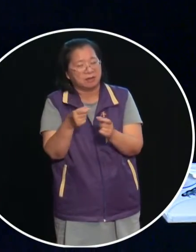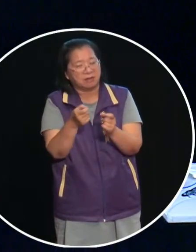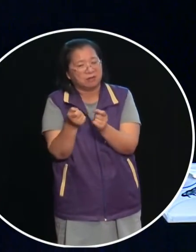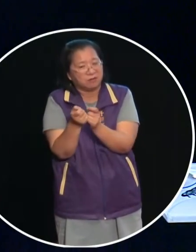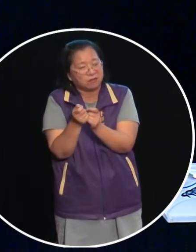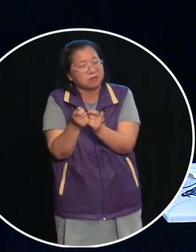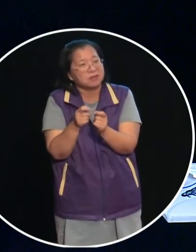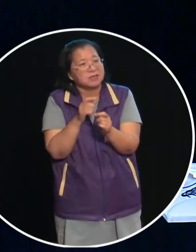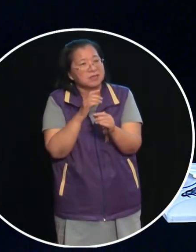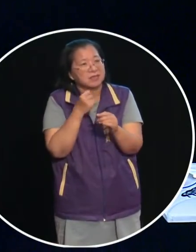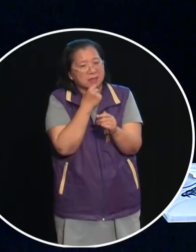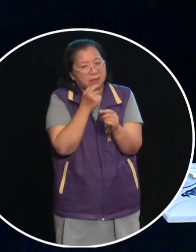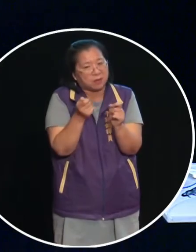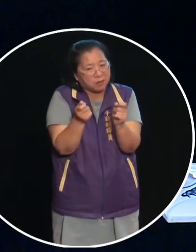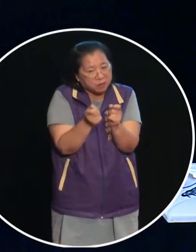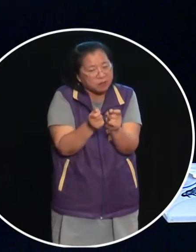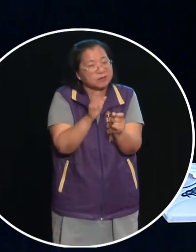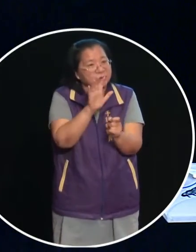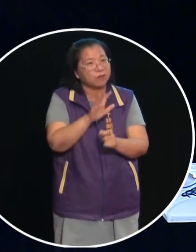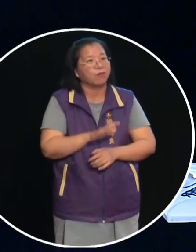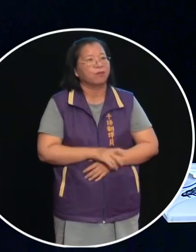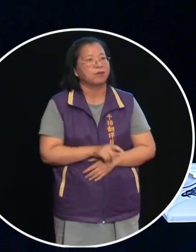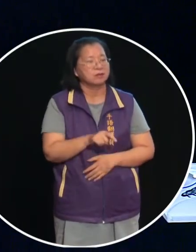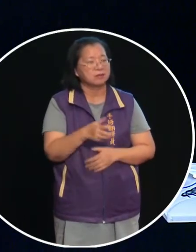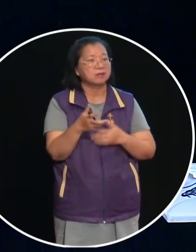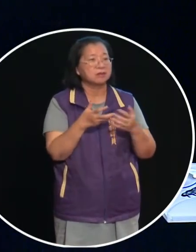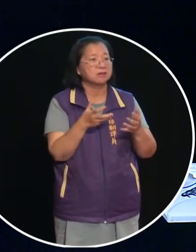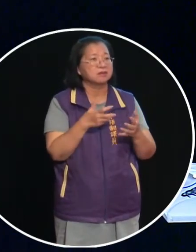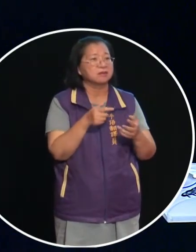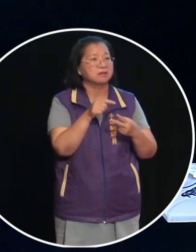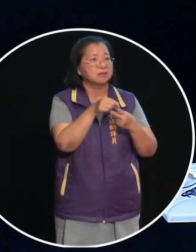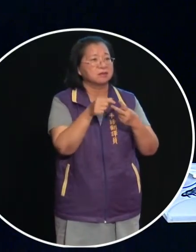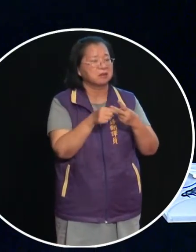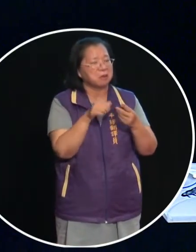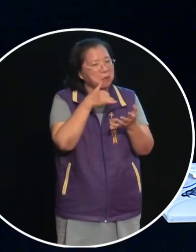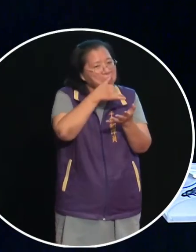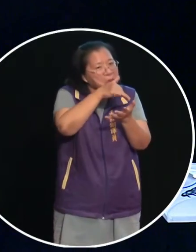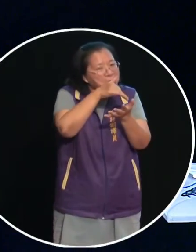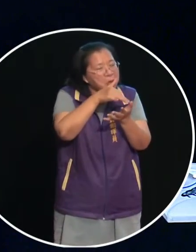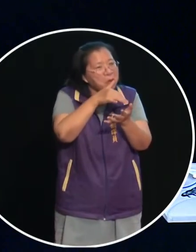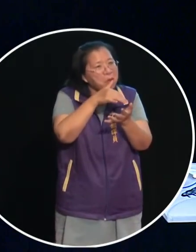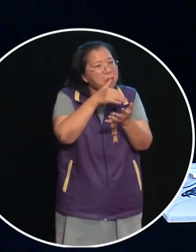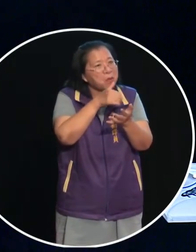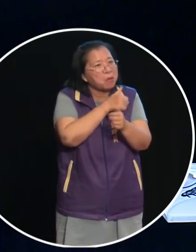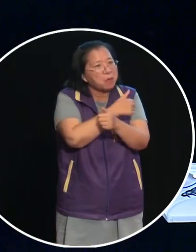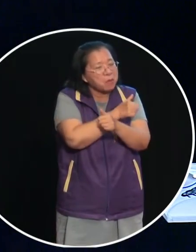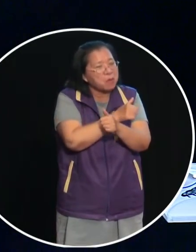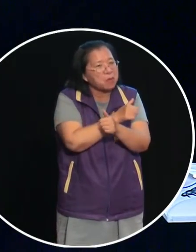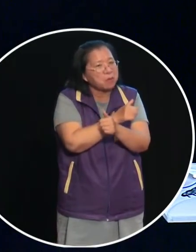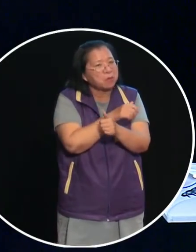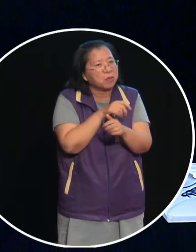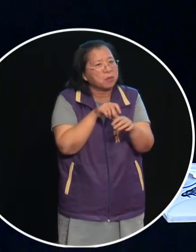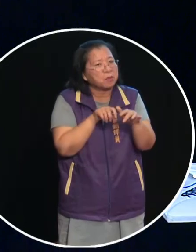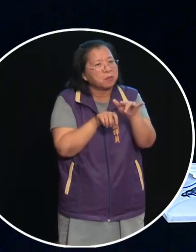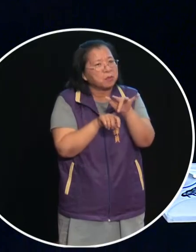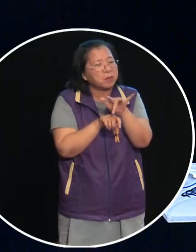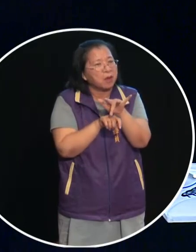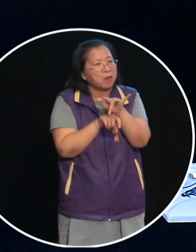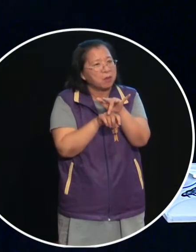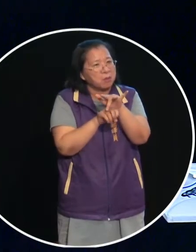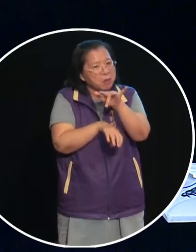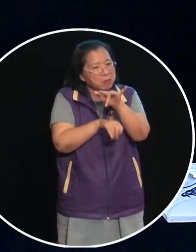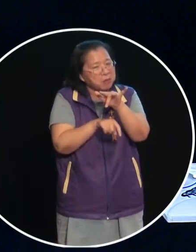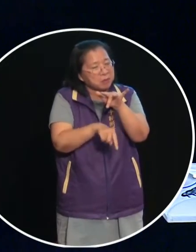我想要问的是说，这个是一个他可能有精心去计算过的一个涉及的地方去制造这样的问